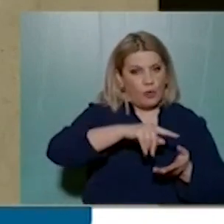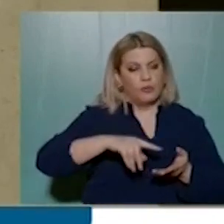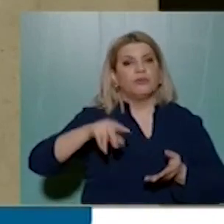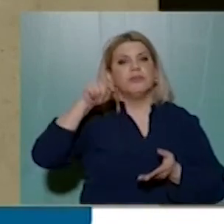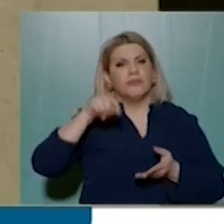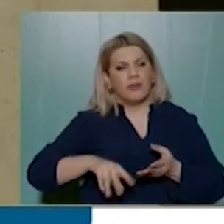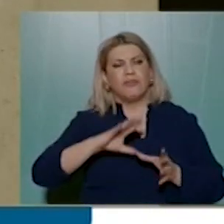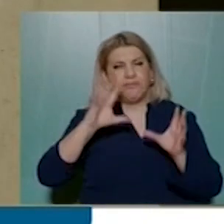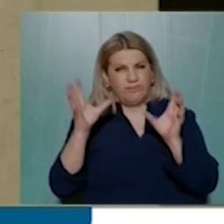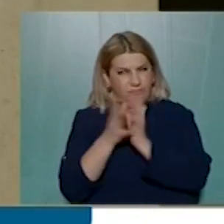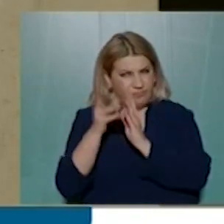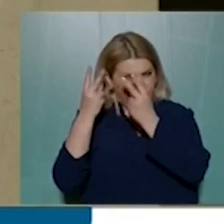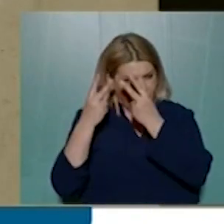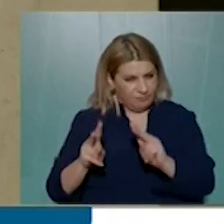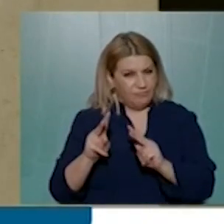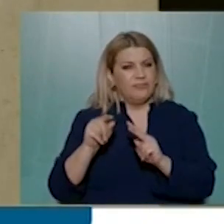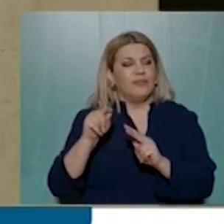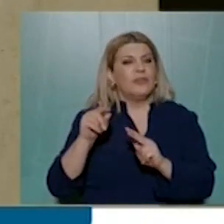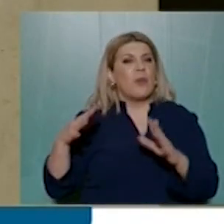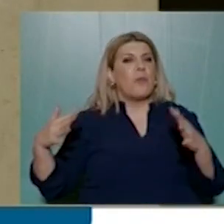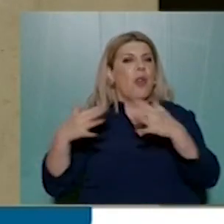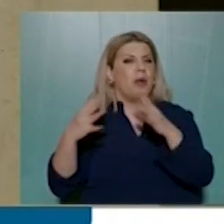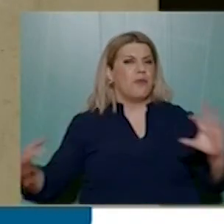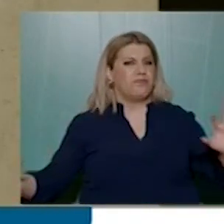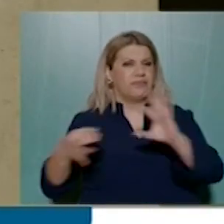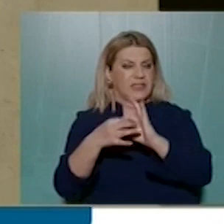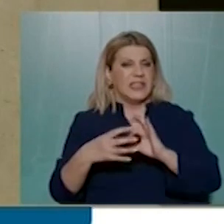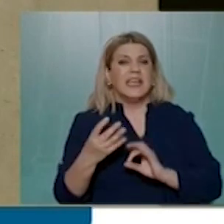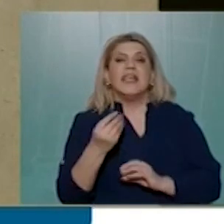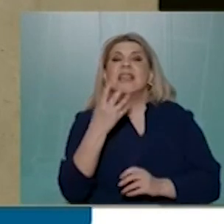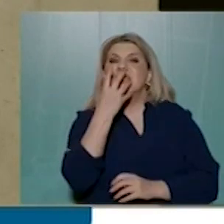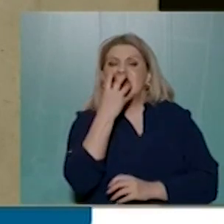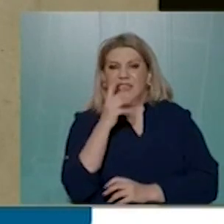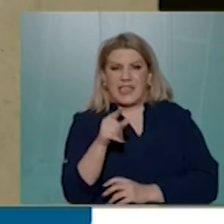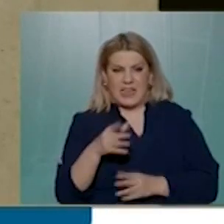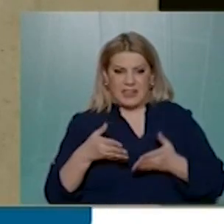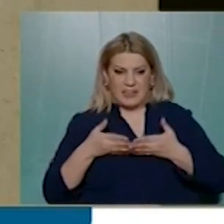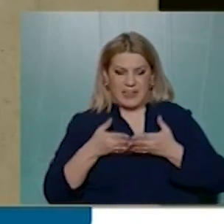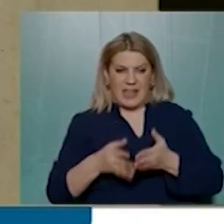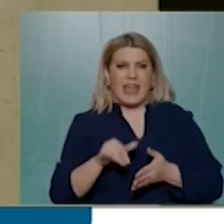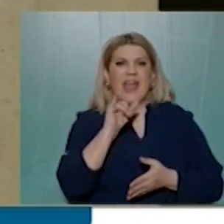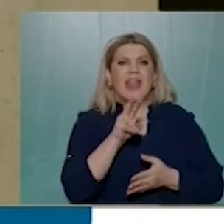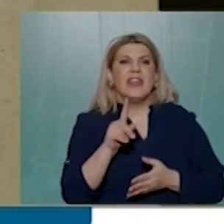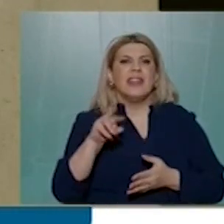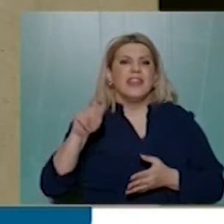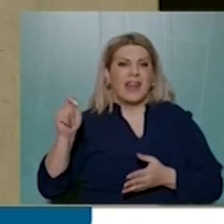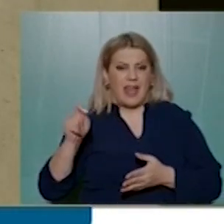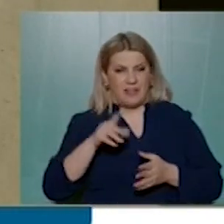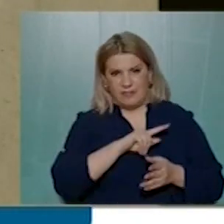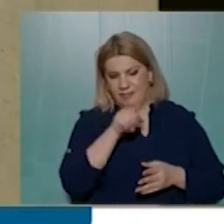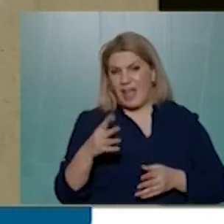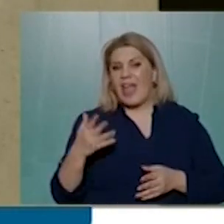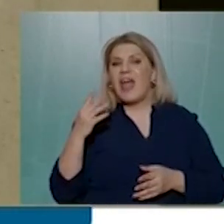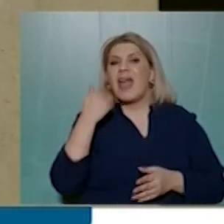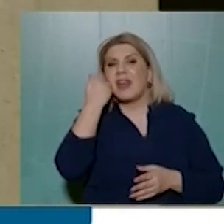ιμπεριαλιστικό μακελιό μέσα στα θέατρα του πολέμου ζεσταίνει τώρα τις μηχανές της φρεγάτα ύδρα για αποστολή στο στόμα του λύκου στην